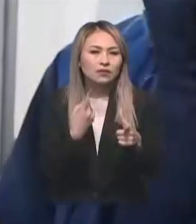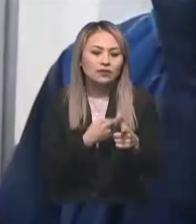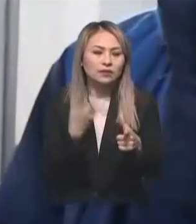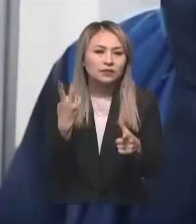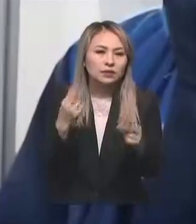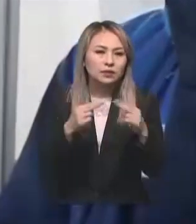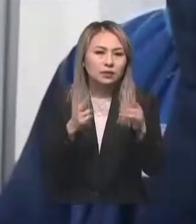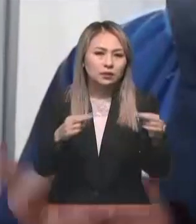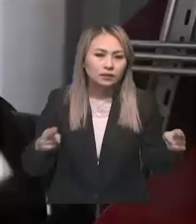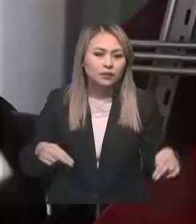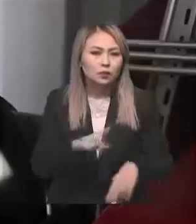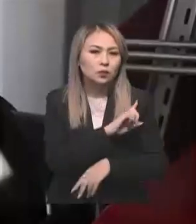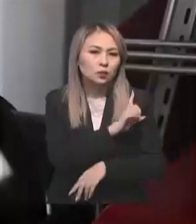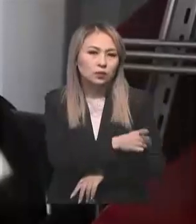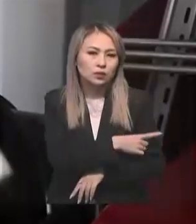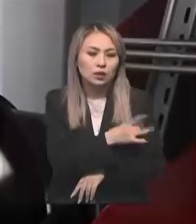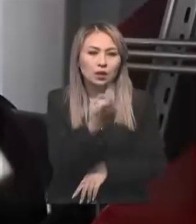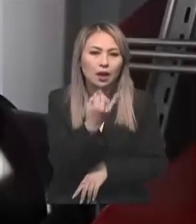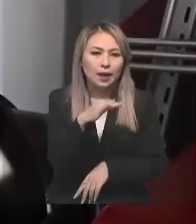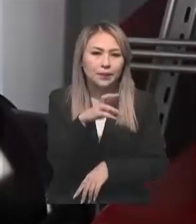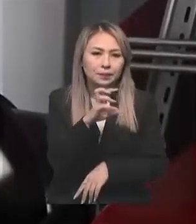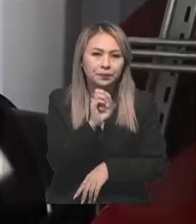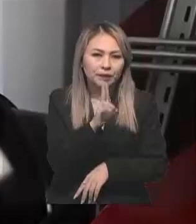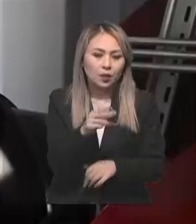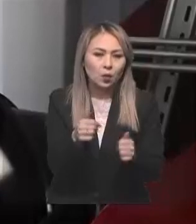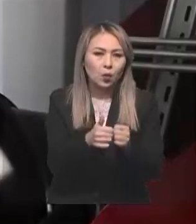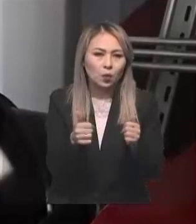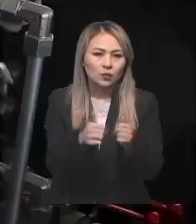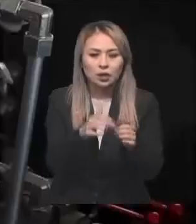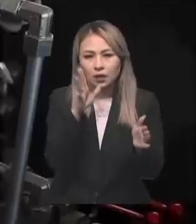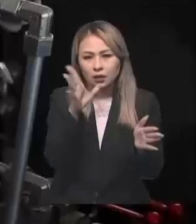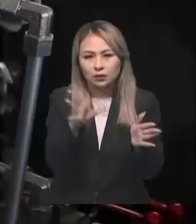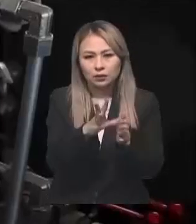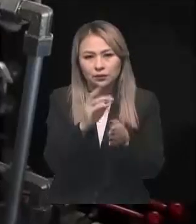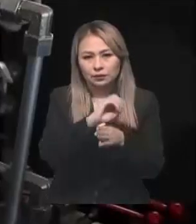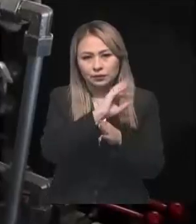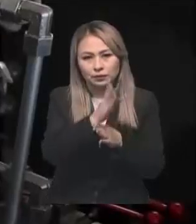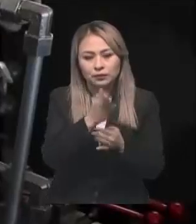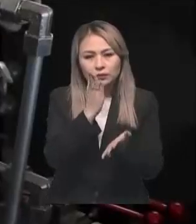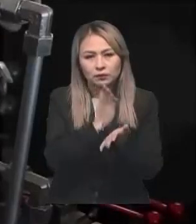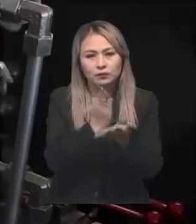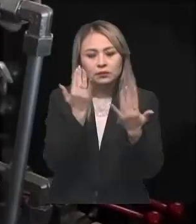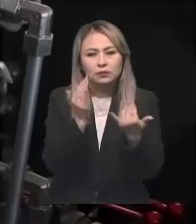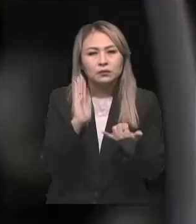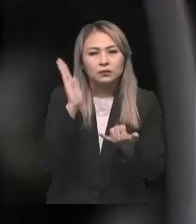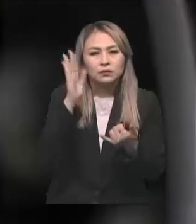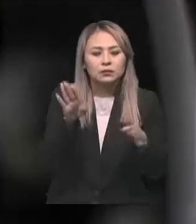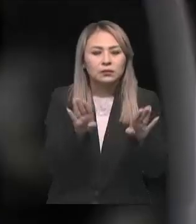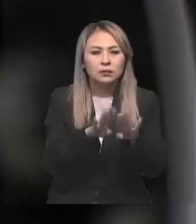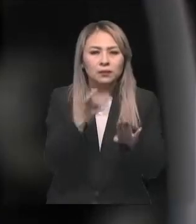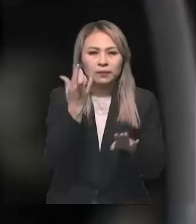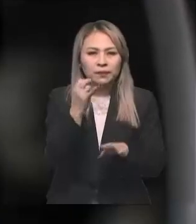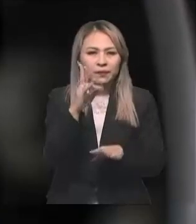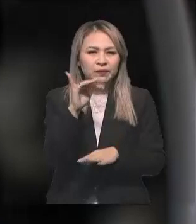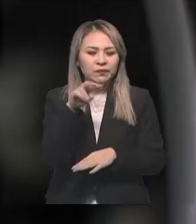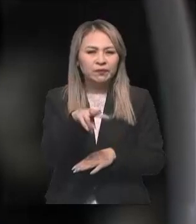нысанда өндірілетін қуат көзі Райымбек және көршілес Кеген ауданын электр қуатымен қамтамасыз етуге жетеді. Болашақта Байынқол өзенінің